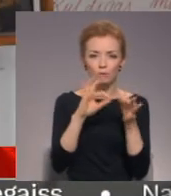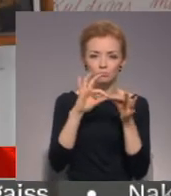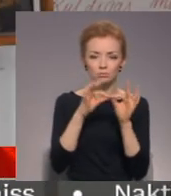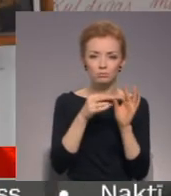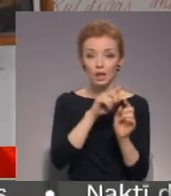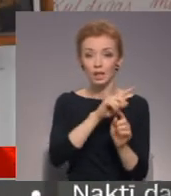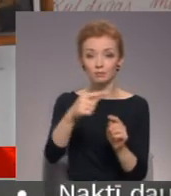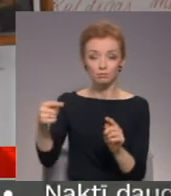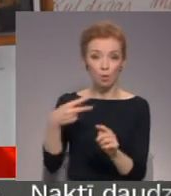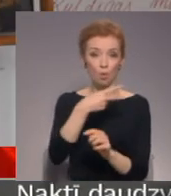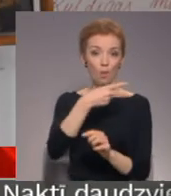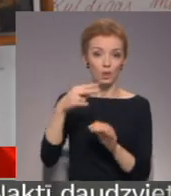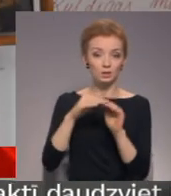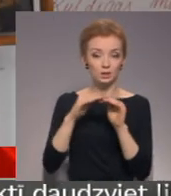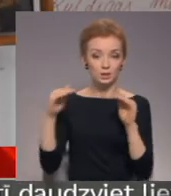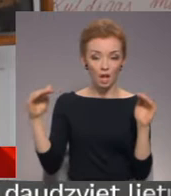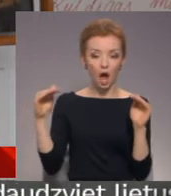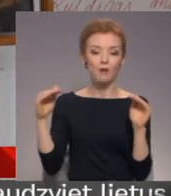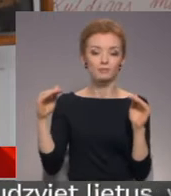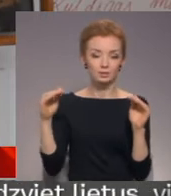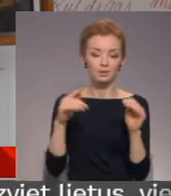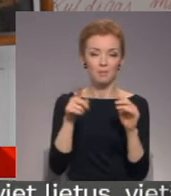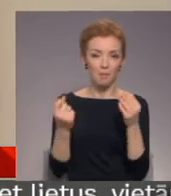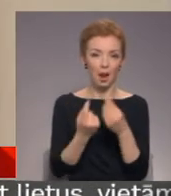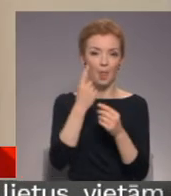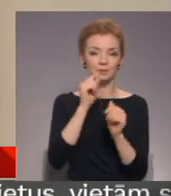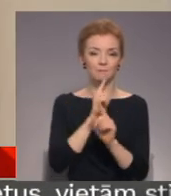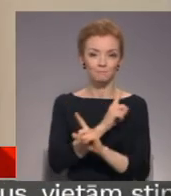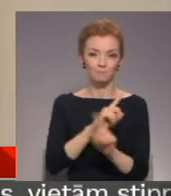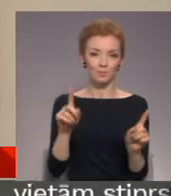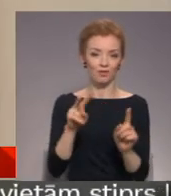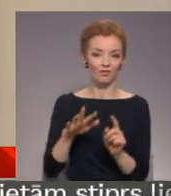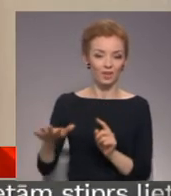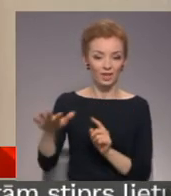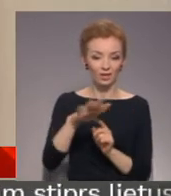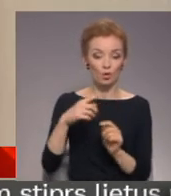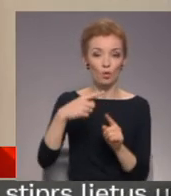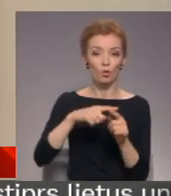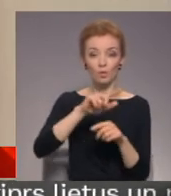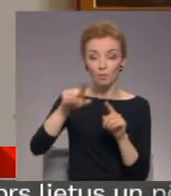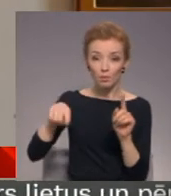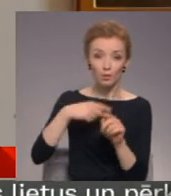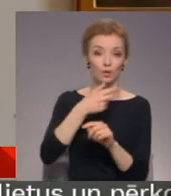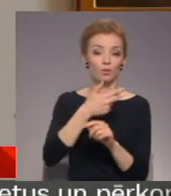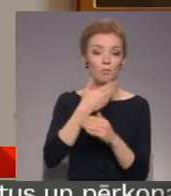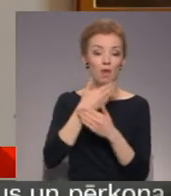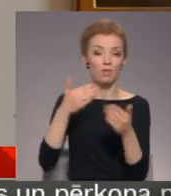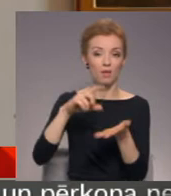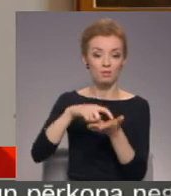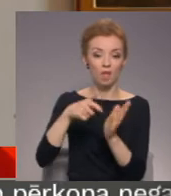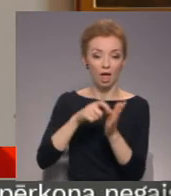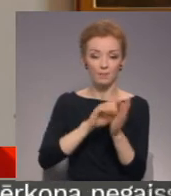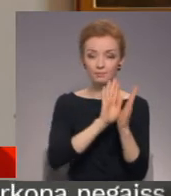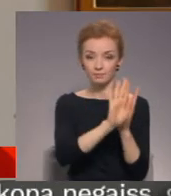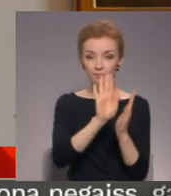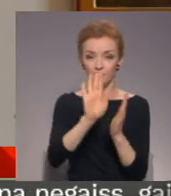līdz otrajam, kur tās harmoniski iekļaujas neierastākā vidē, kulminācija sasniedzot pēdējā telpā, kur pie vienas sienas ir